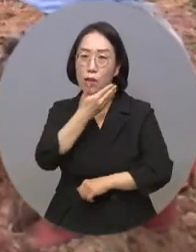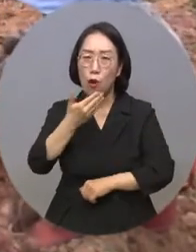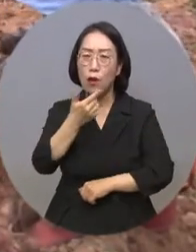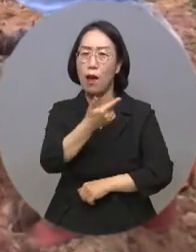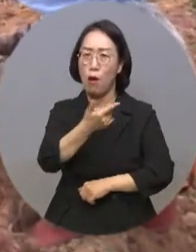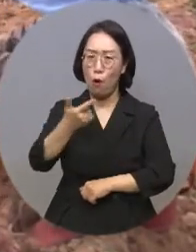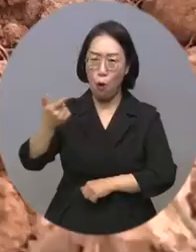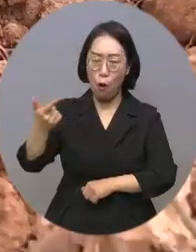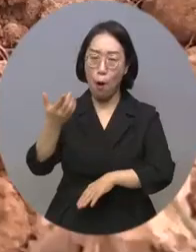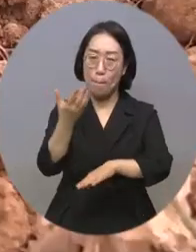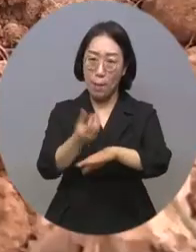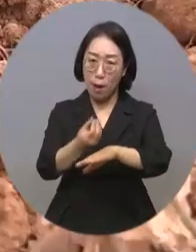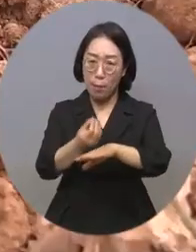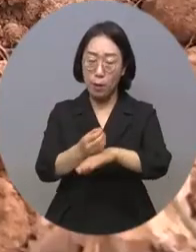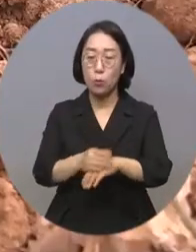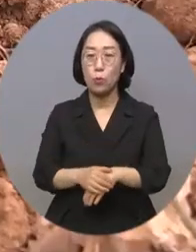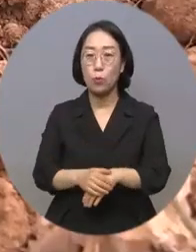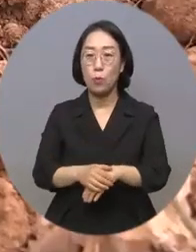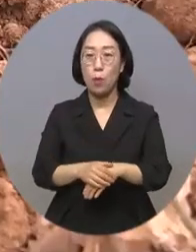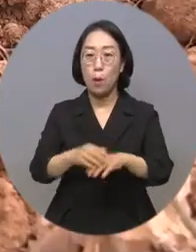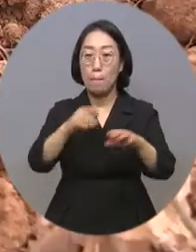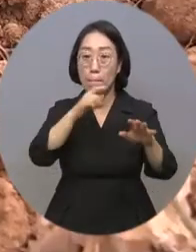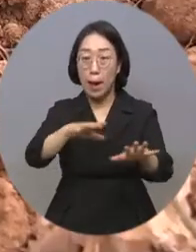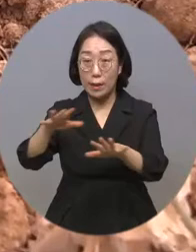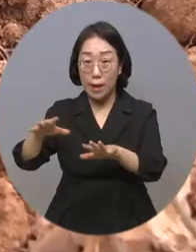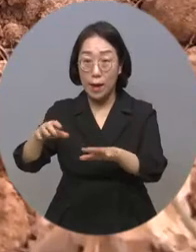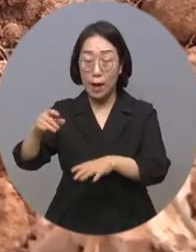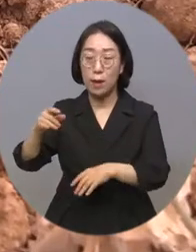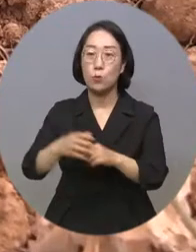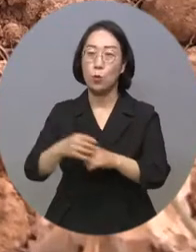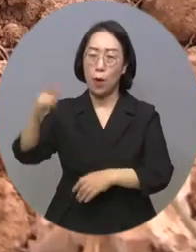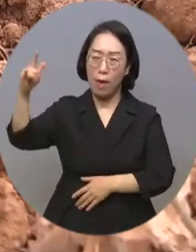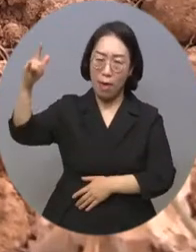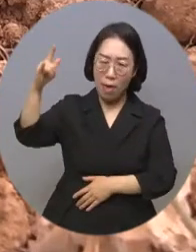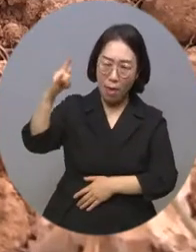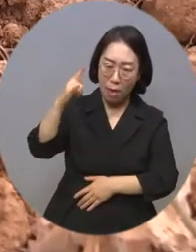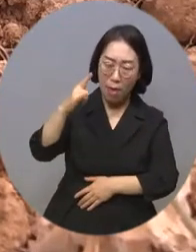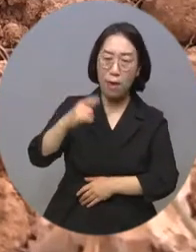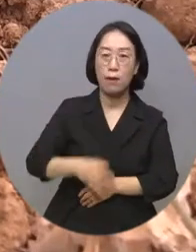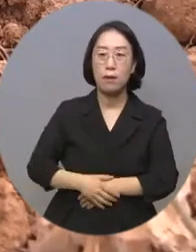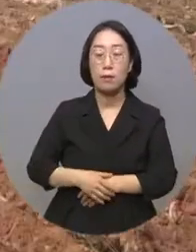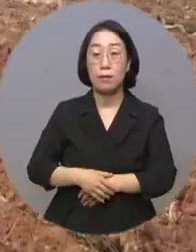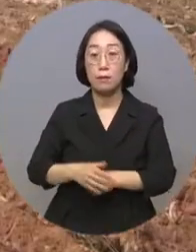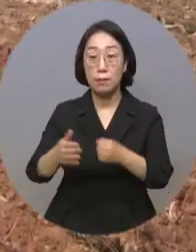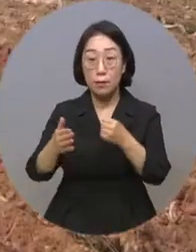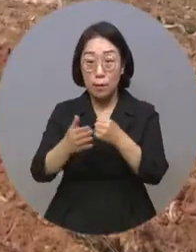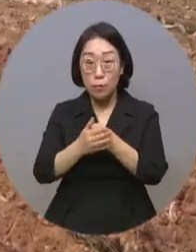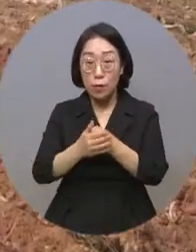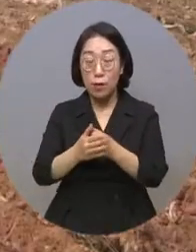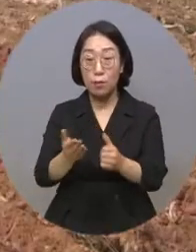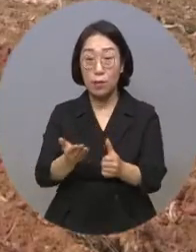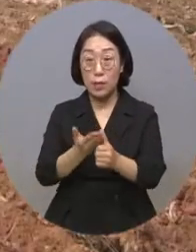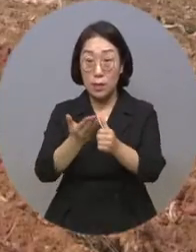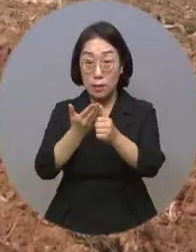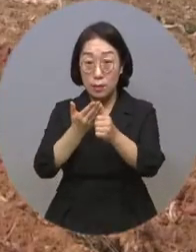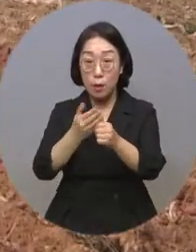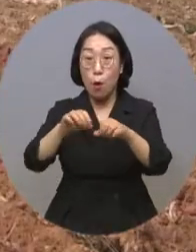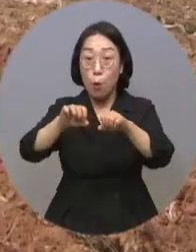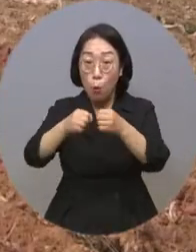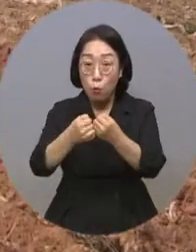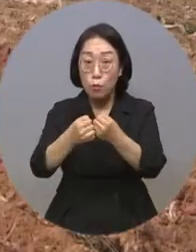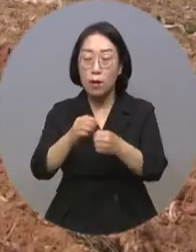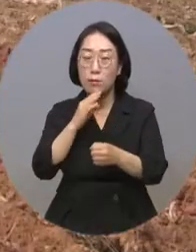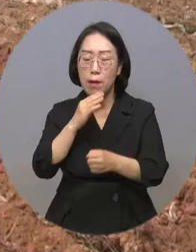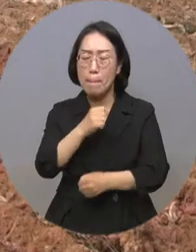가지고 있고 서해안의 해풍과 긴 일조량 등 최적의 재배 환경 때문에 고창에서 자란 고구마는 더욱